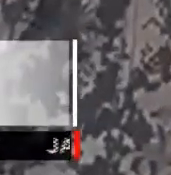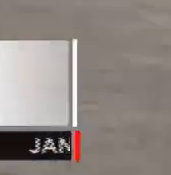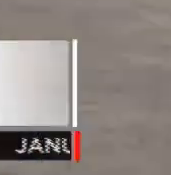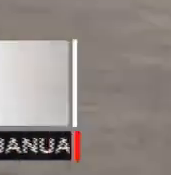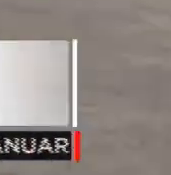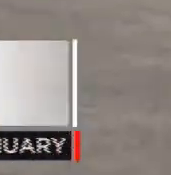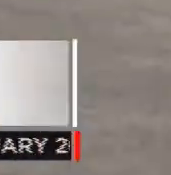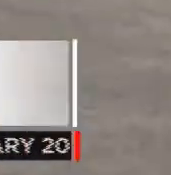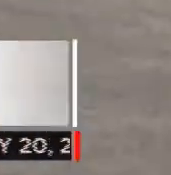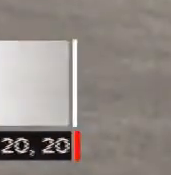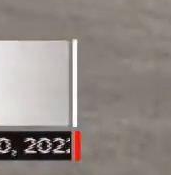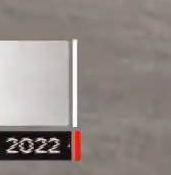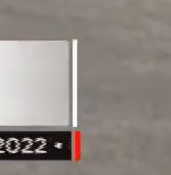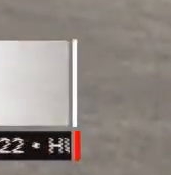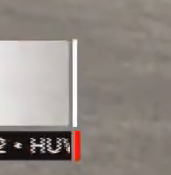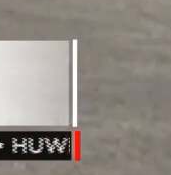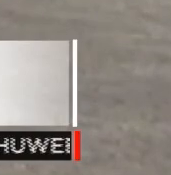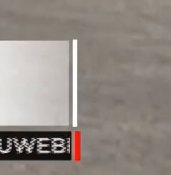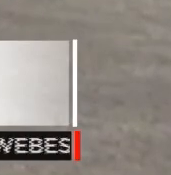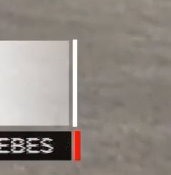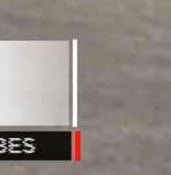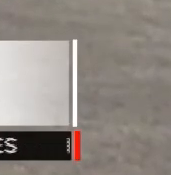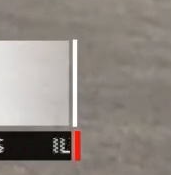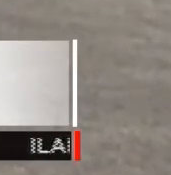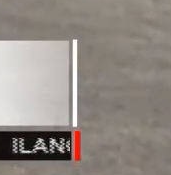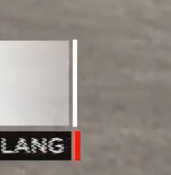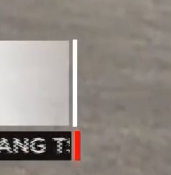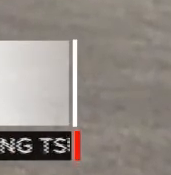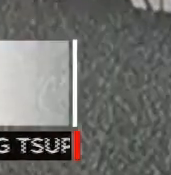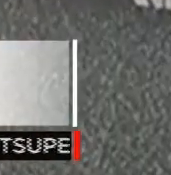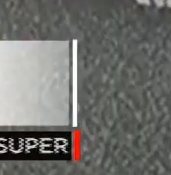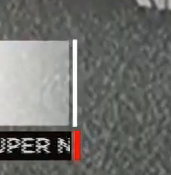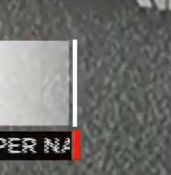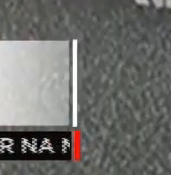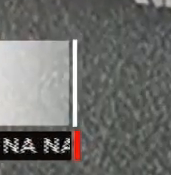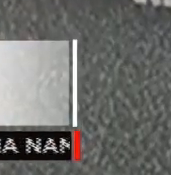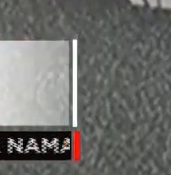5, bukas na aalis ang barko para sa mga badyaw.